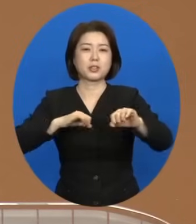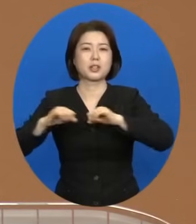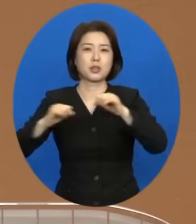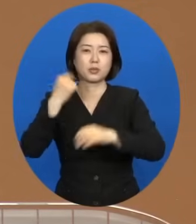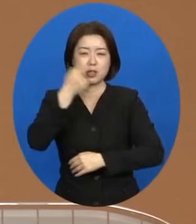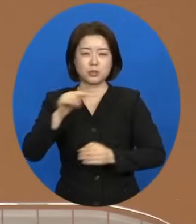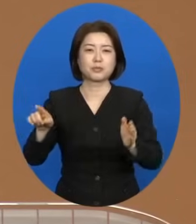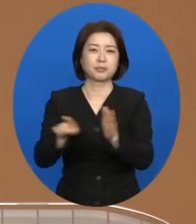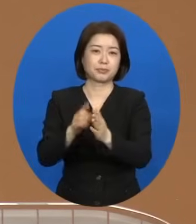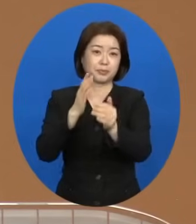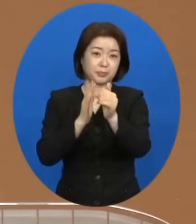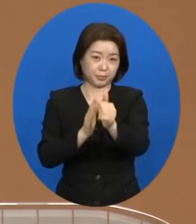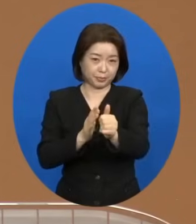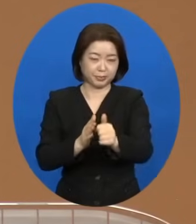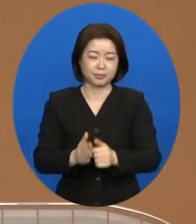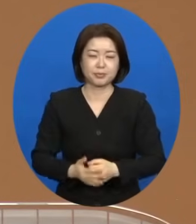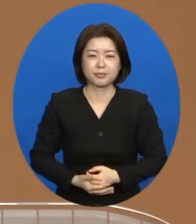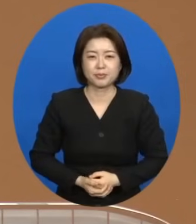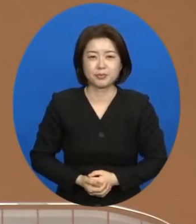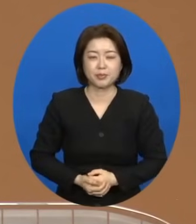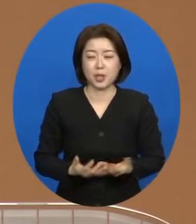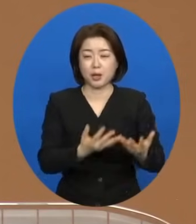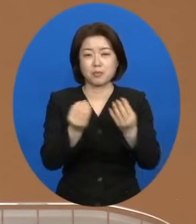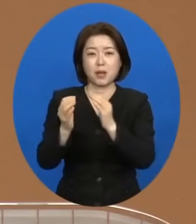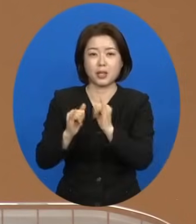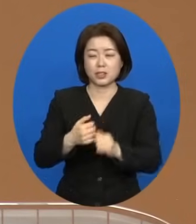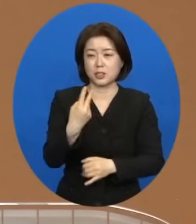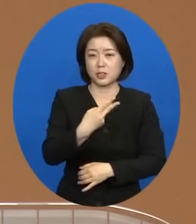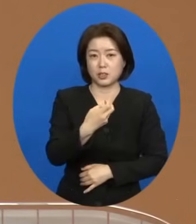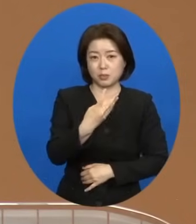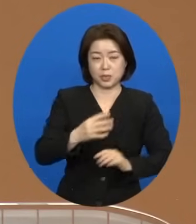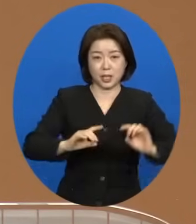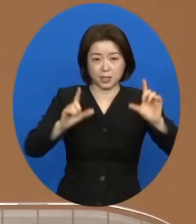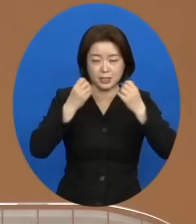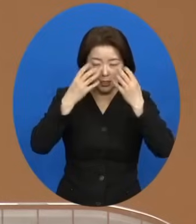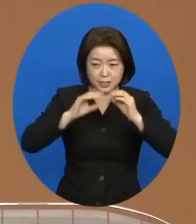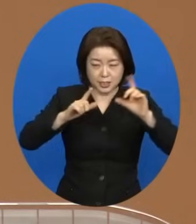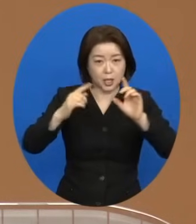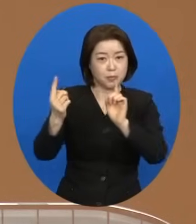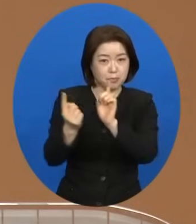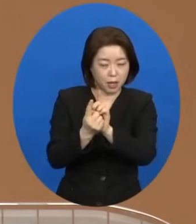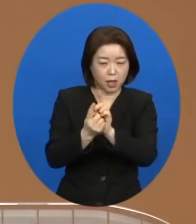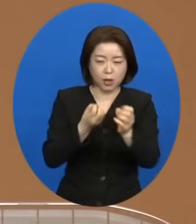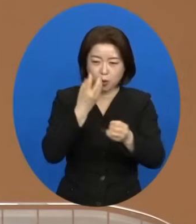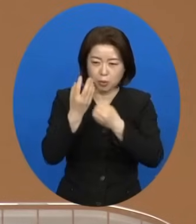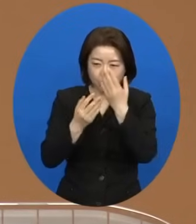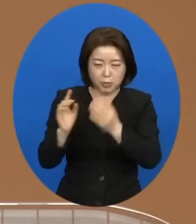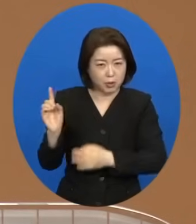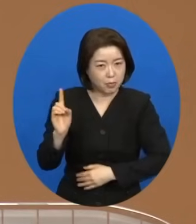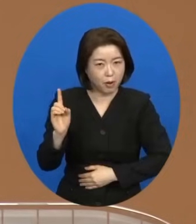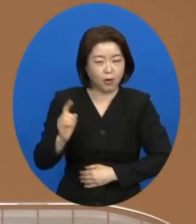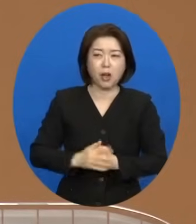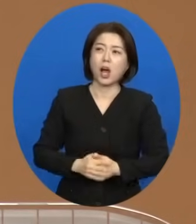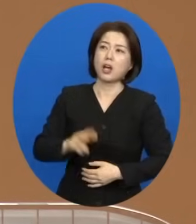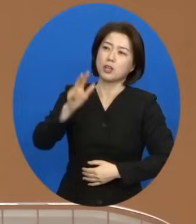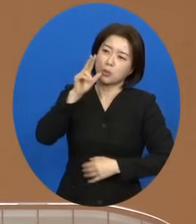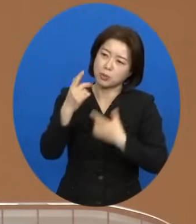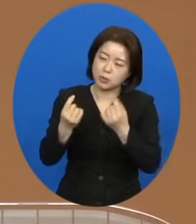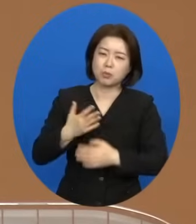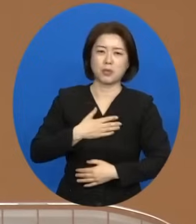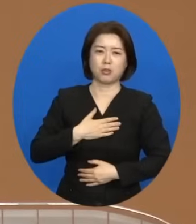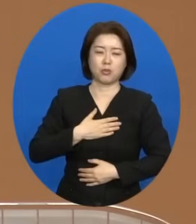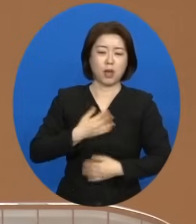믿으시길 축복합니다 많은 분들이 2024년 세계가 되어서 이렇게 고백을 하시는데요 그래서 여호수아처럼 나도 다니엘처럼